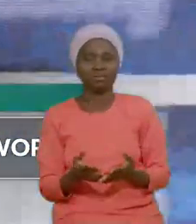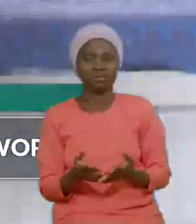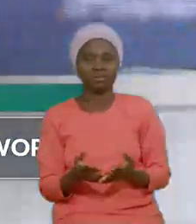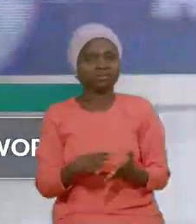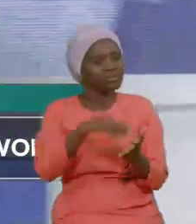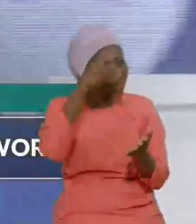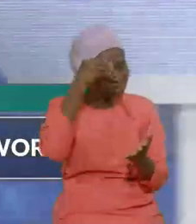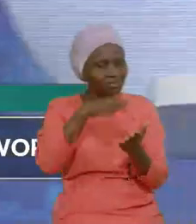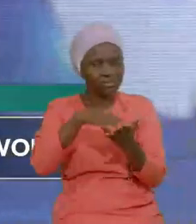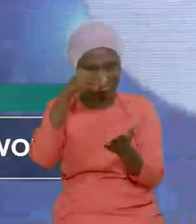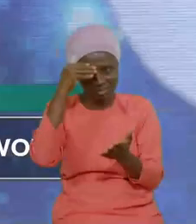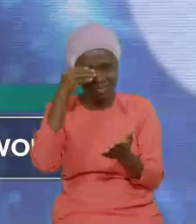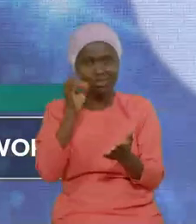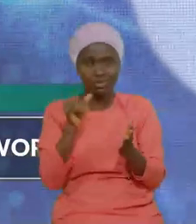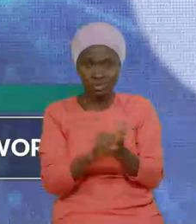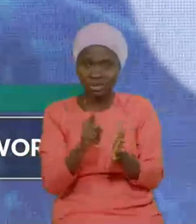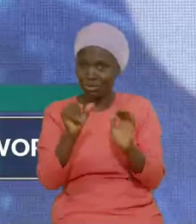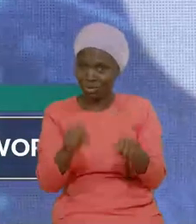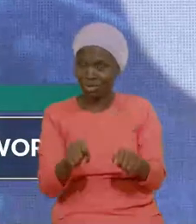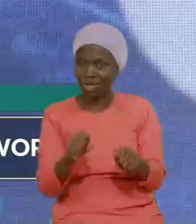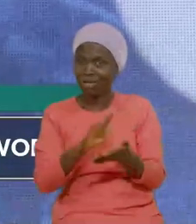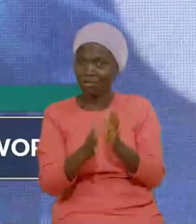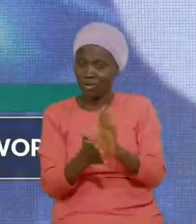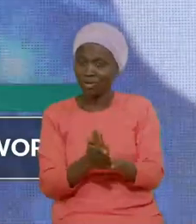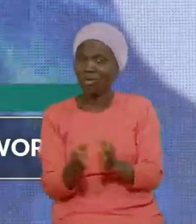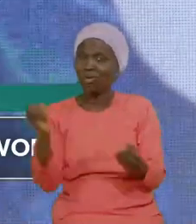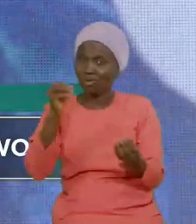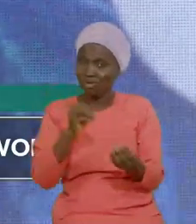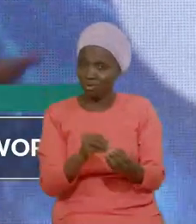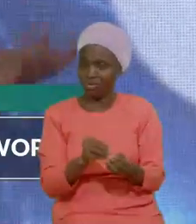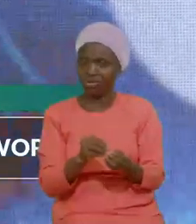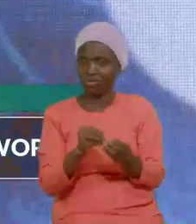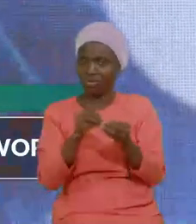Avance, regrette, moi je m'en fous.